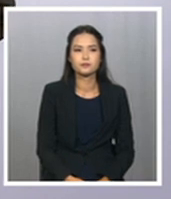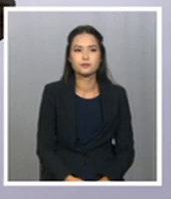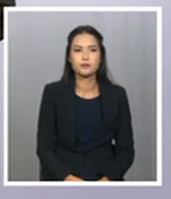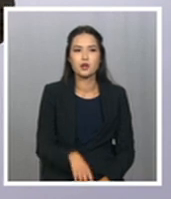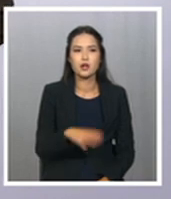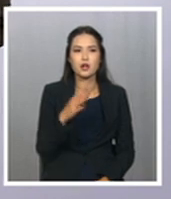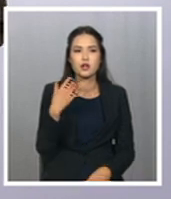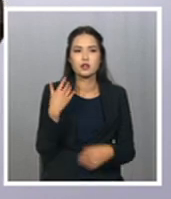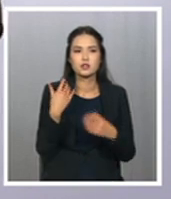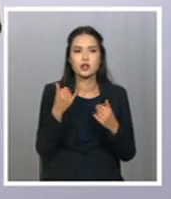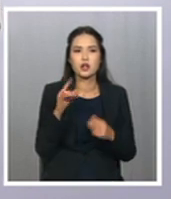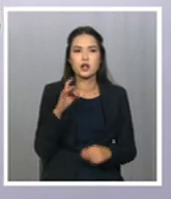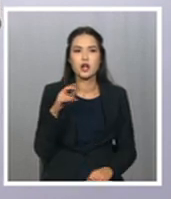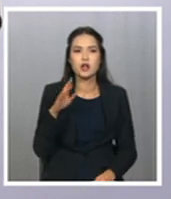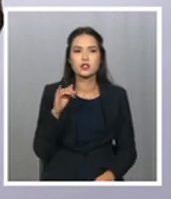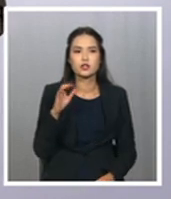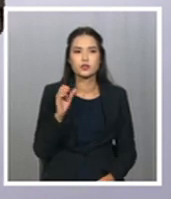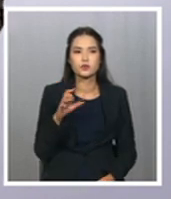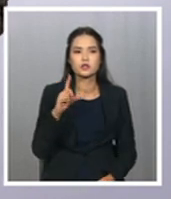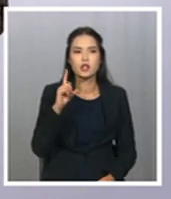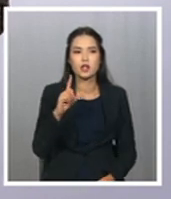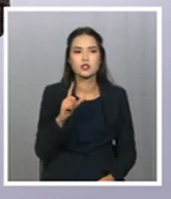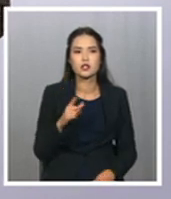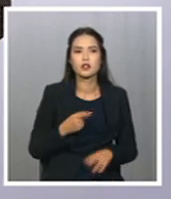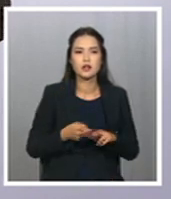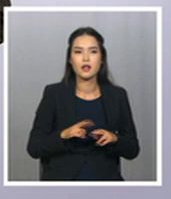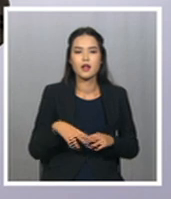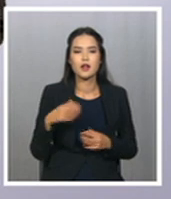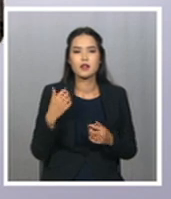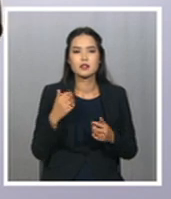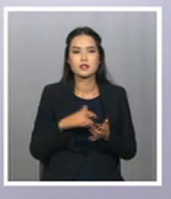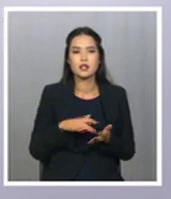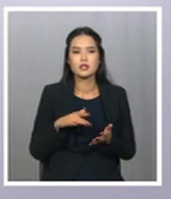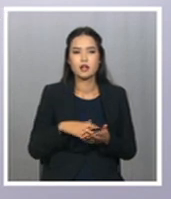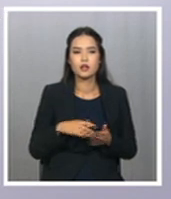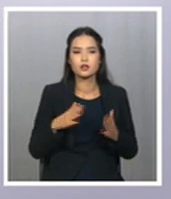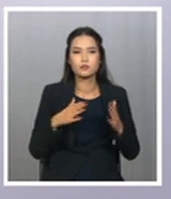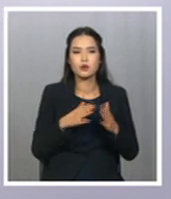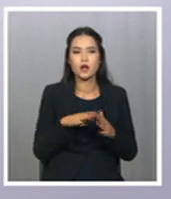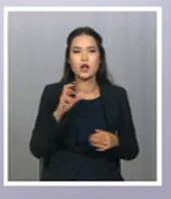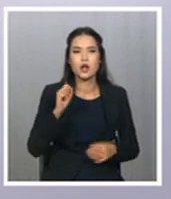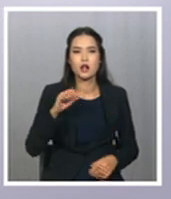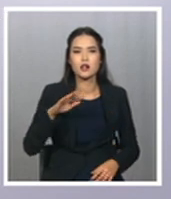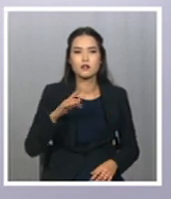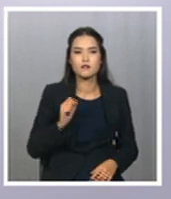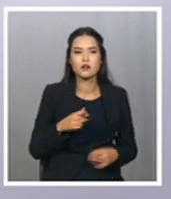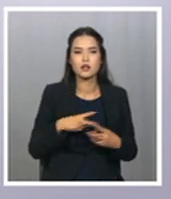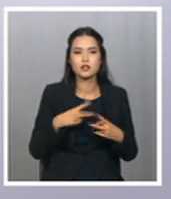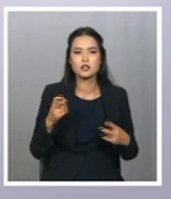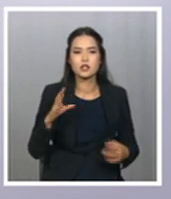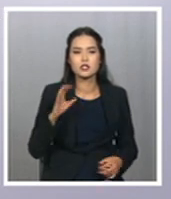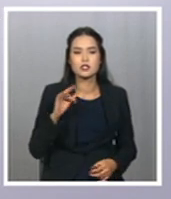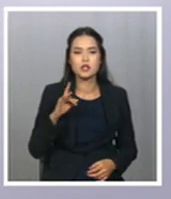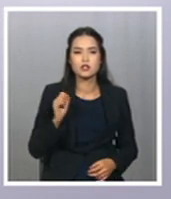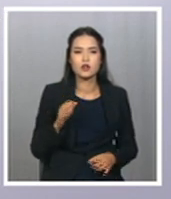Енді, радиусы L және центрлік бұрышы альфаға тең сектордың ауданы